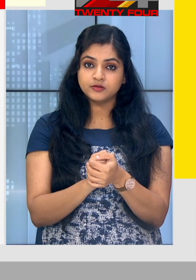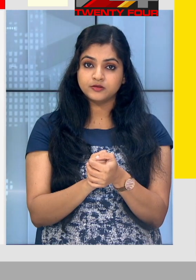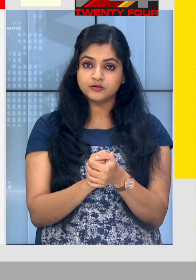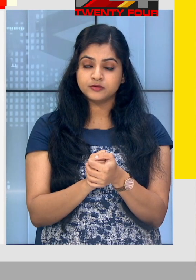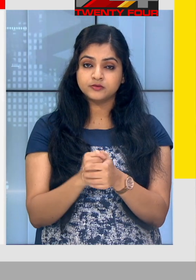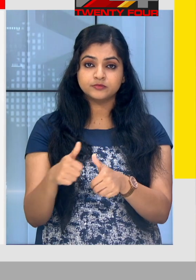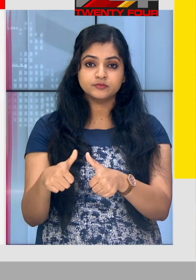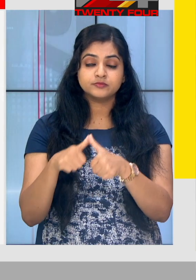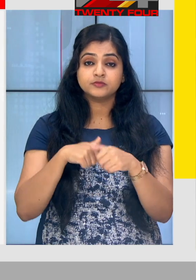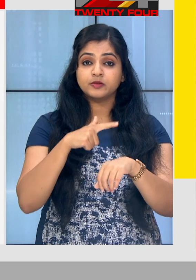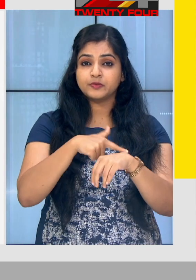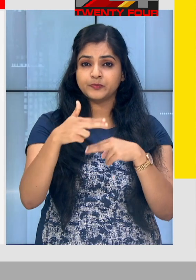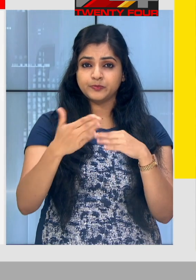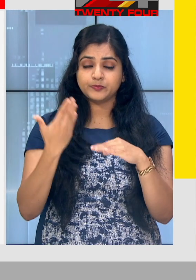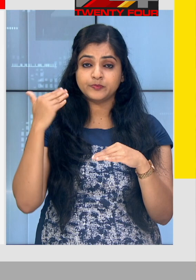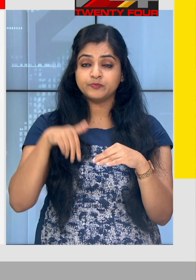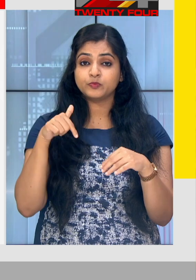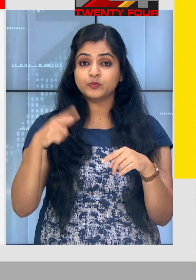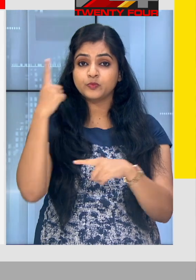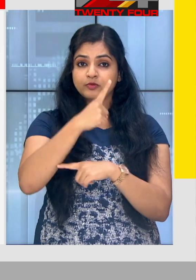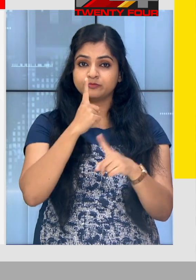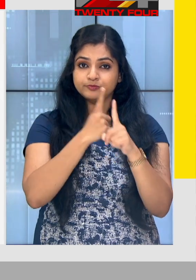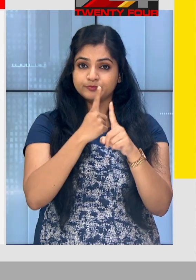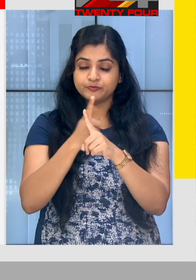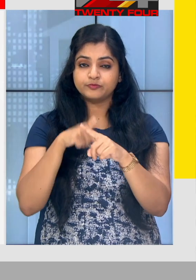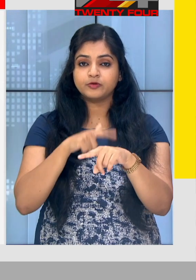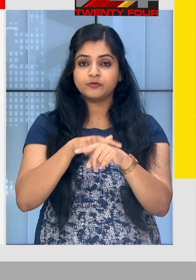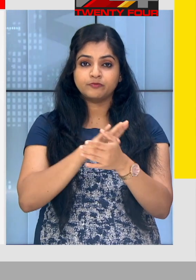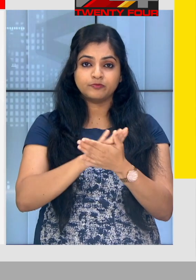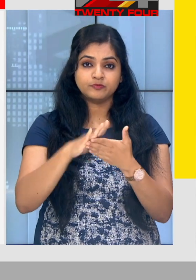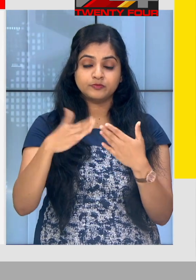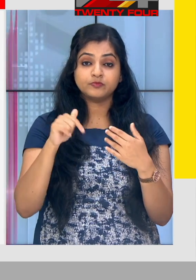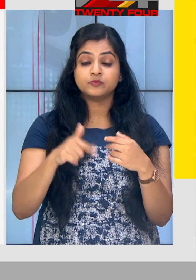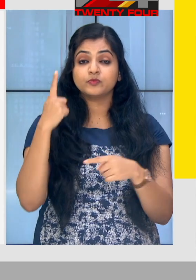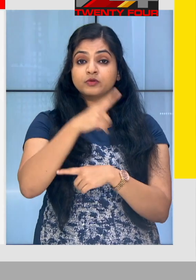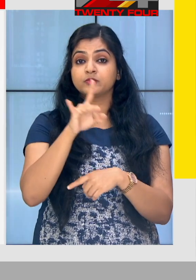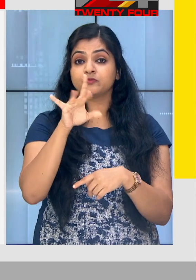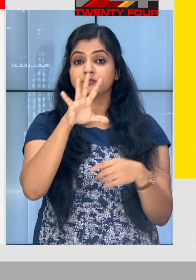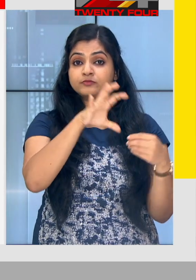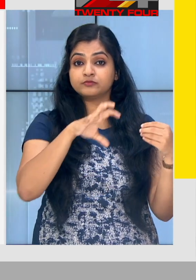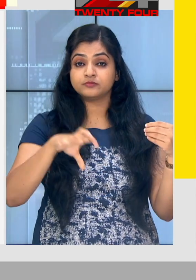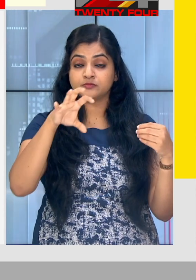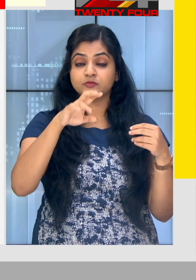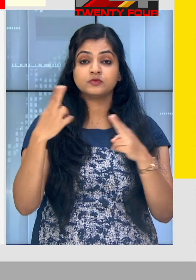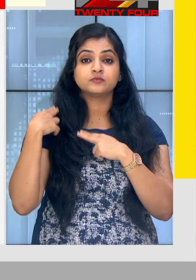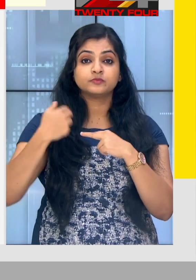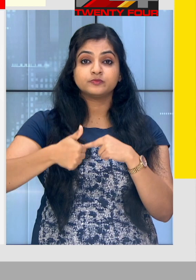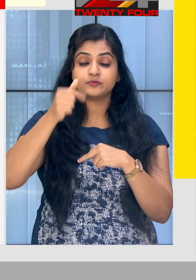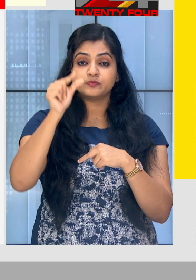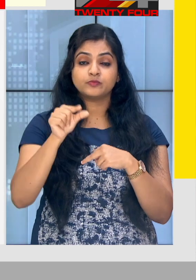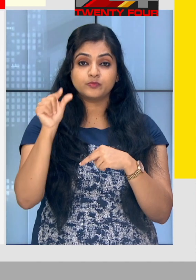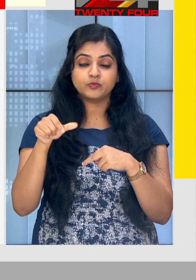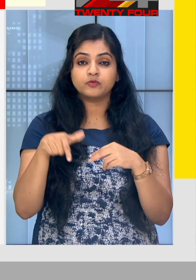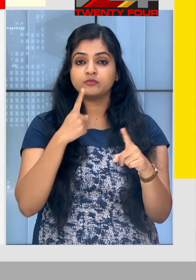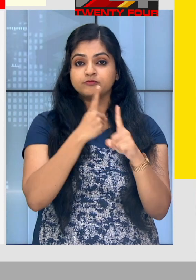ഗോകുൽ, അല്പസമയം മുമ്പ് ഇന്നത്തെ കൂടിക്കാഴ്ച അവസാനിച്ചിരിക്കുന്നു. അതായത് ഇന്നിപ്പോൾ 15 ജില്ലകളിലെ ആളുകളെ, ഭാരവാഹികളെ, മണ്ഡലാടിസ്ഥാനത്തിലുള്ള